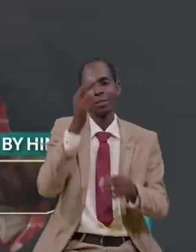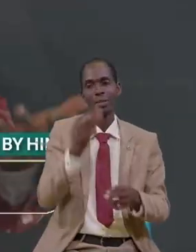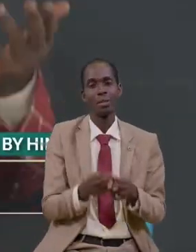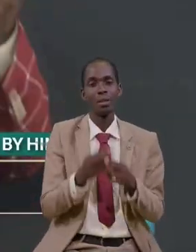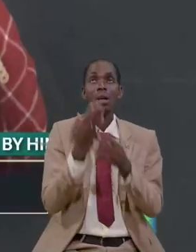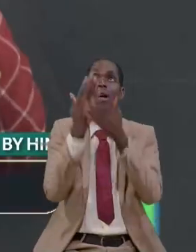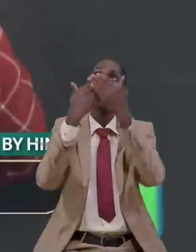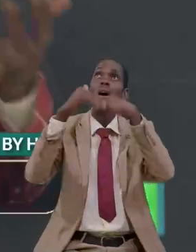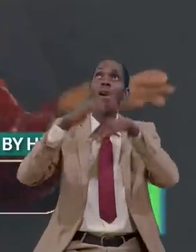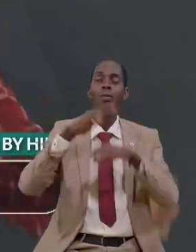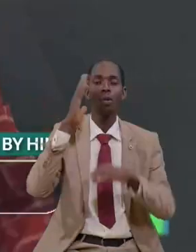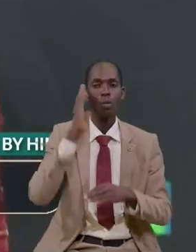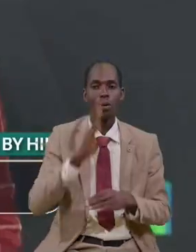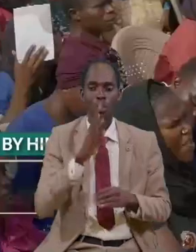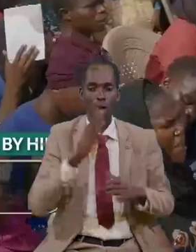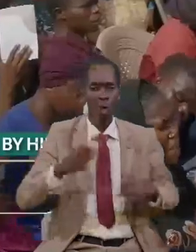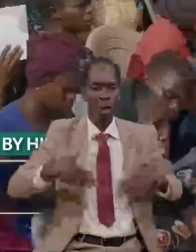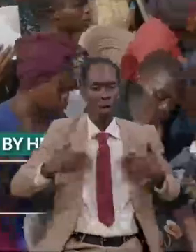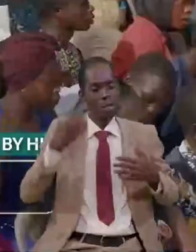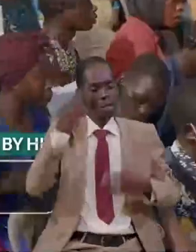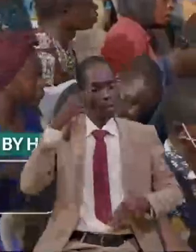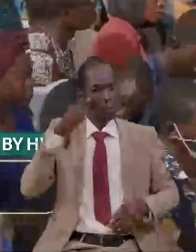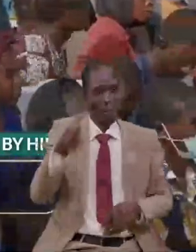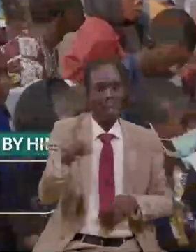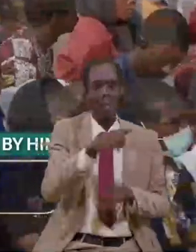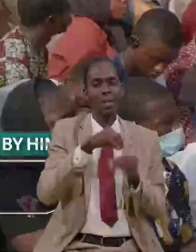Le ciel sera content de toi.